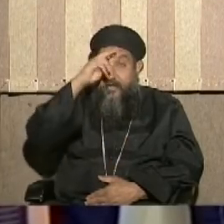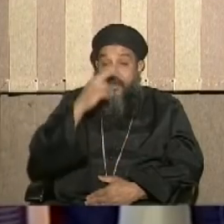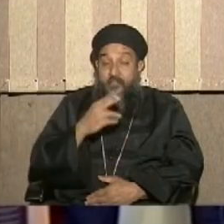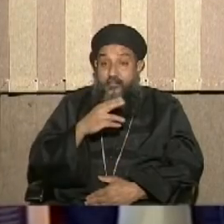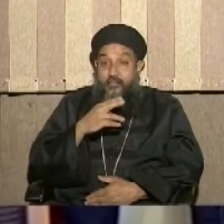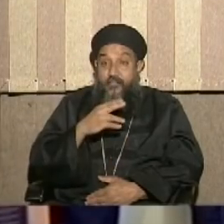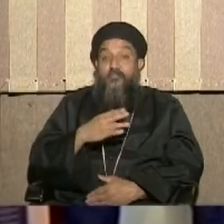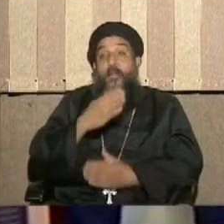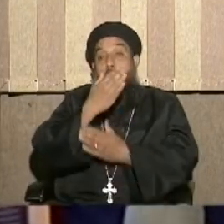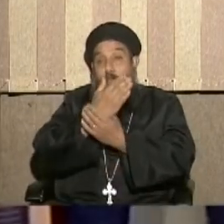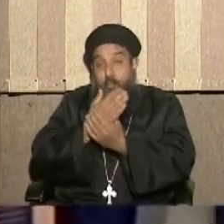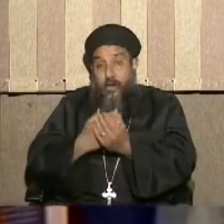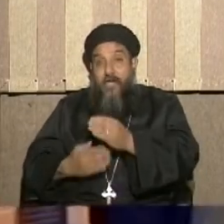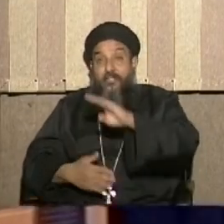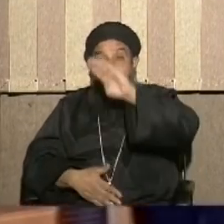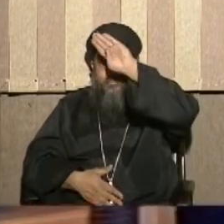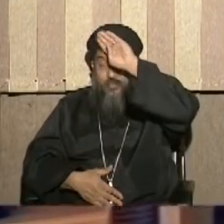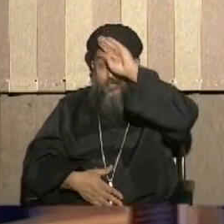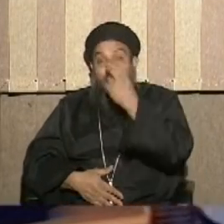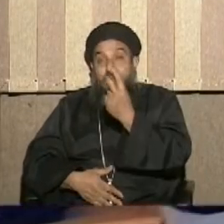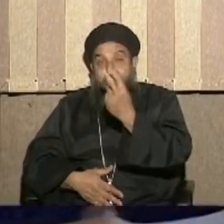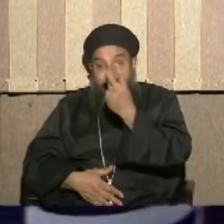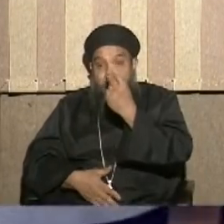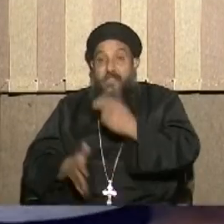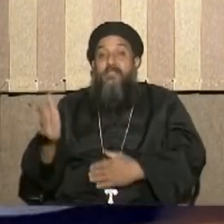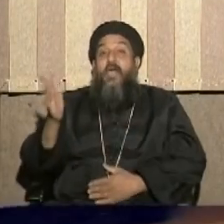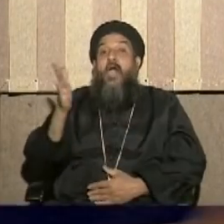الله تعالوا يا حبايبي.